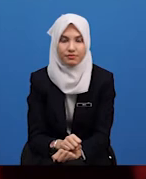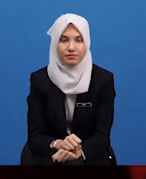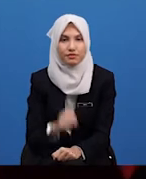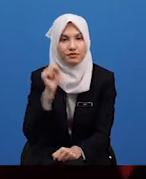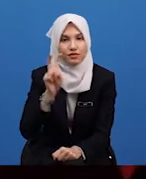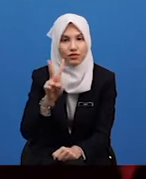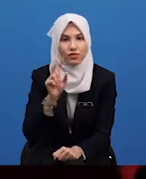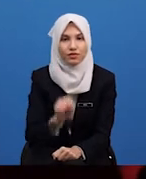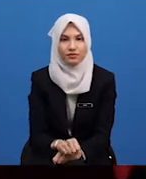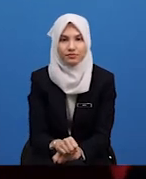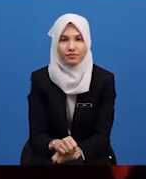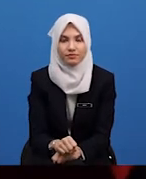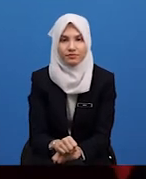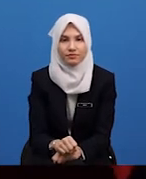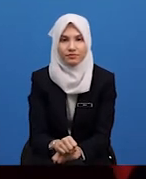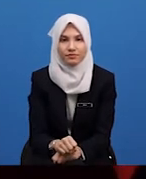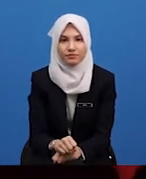kedua,